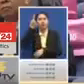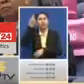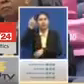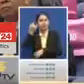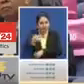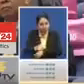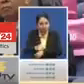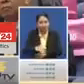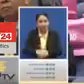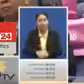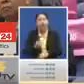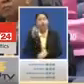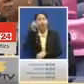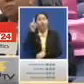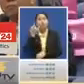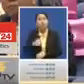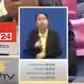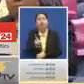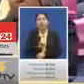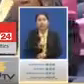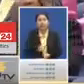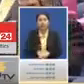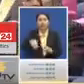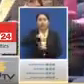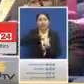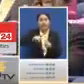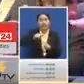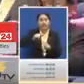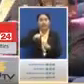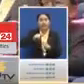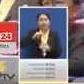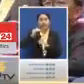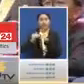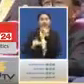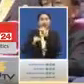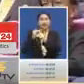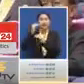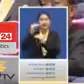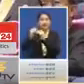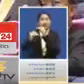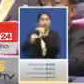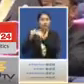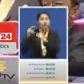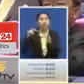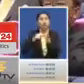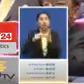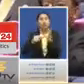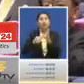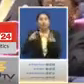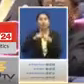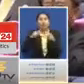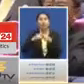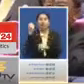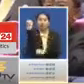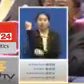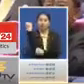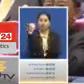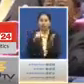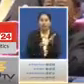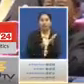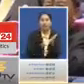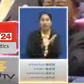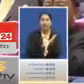าการทำให้เศรษฐกิจโตคืออันเดียวกับการแก้ปัญหาความยากจน